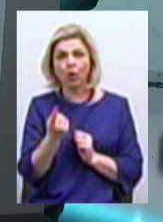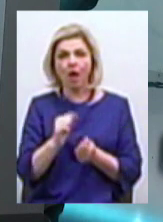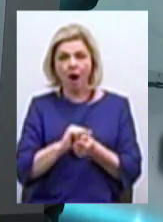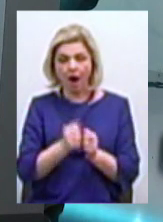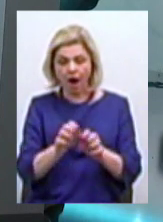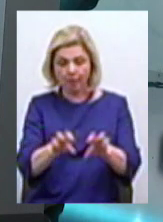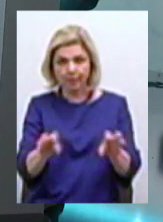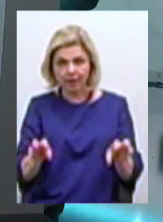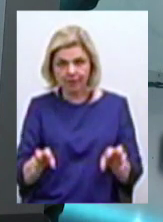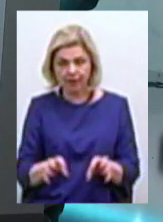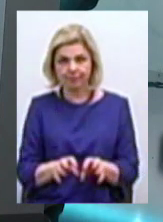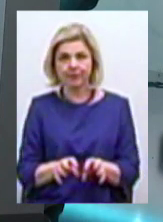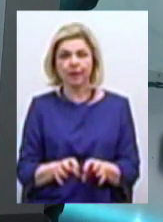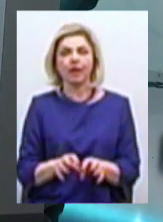камінням,